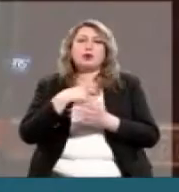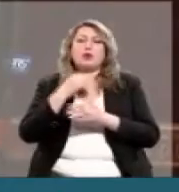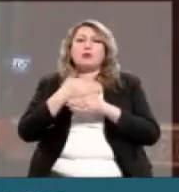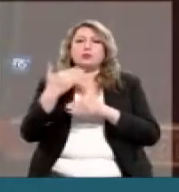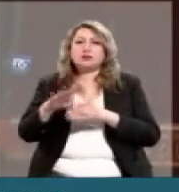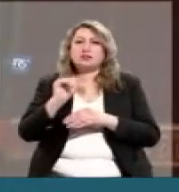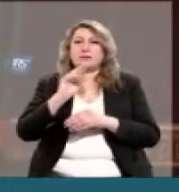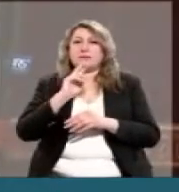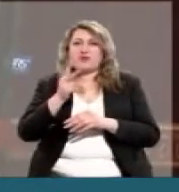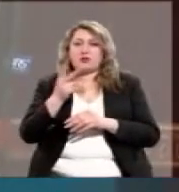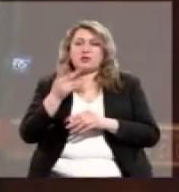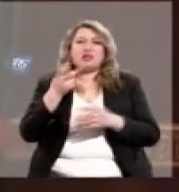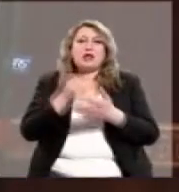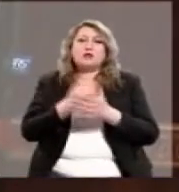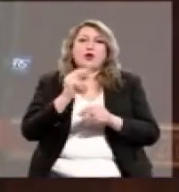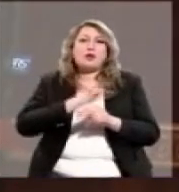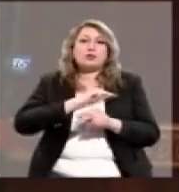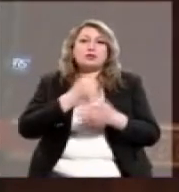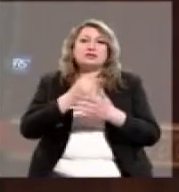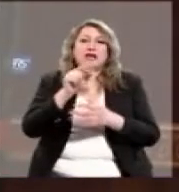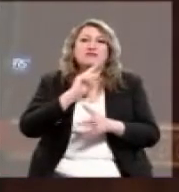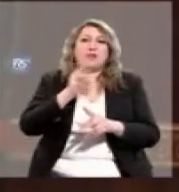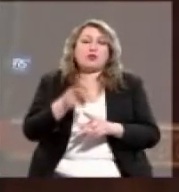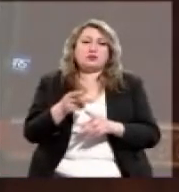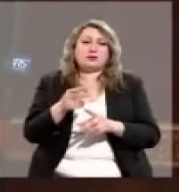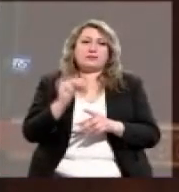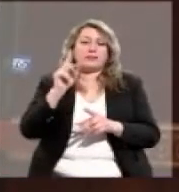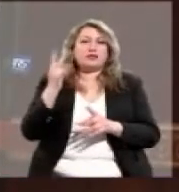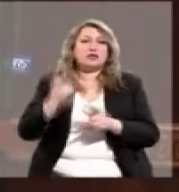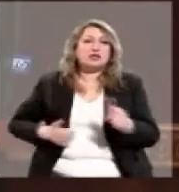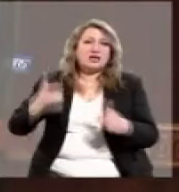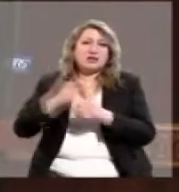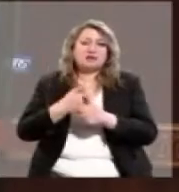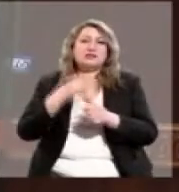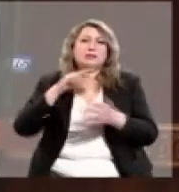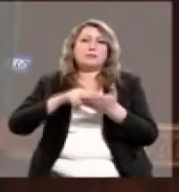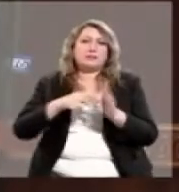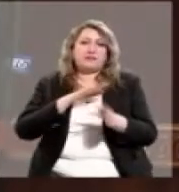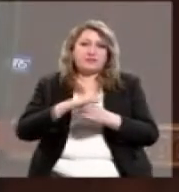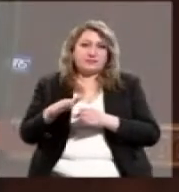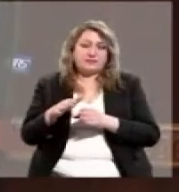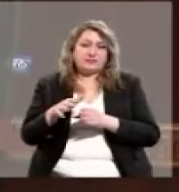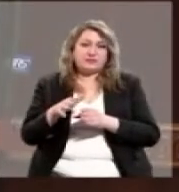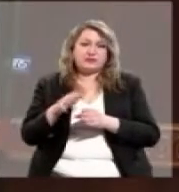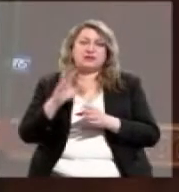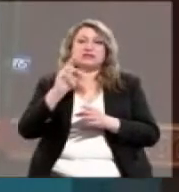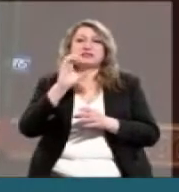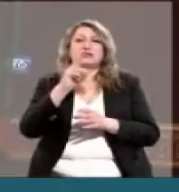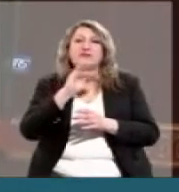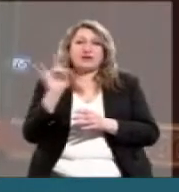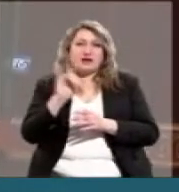за последние два года, не доработали за два года, должны наверстать и доработать.